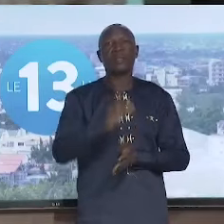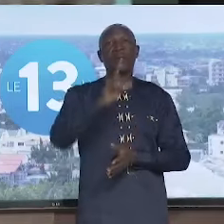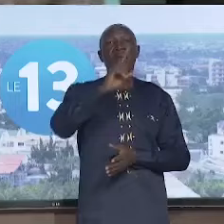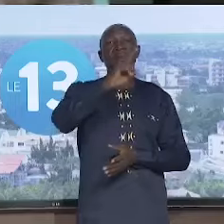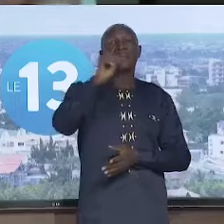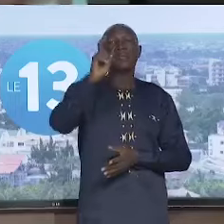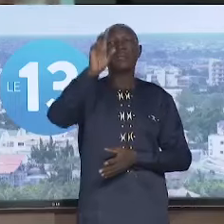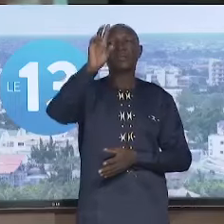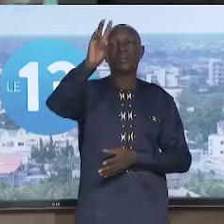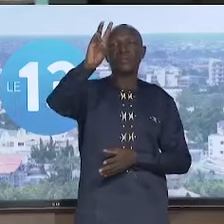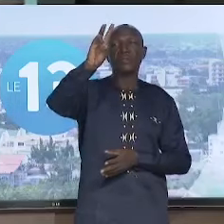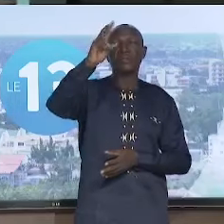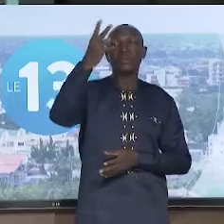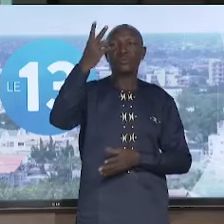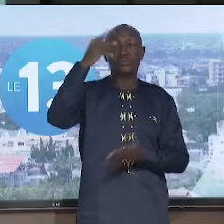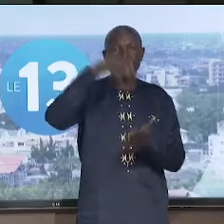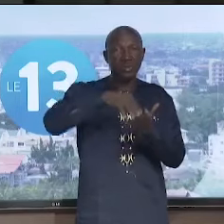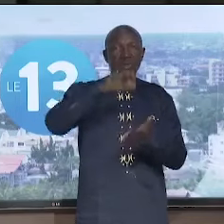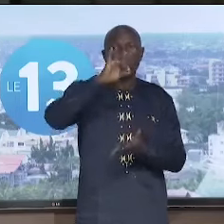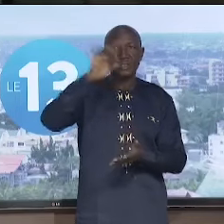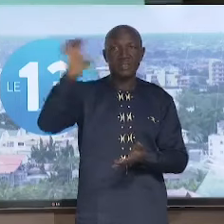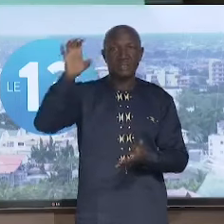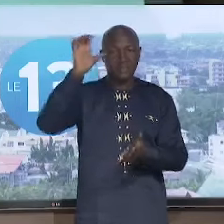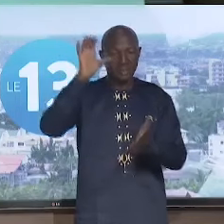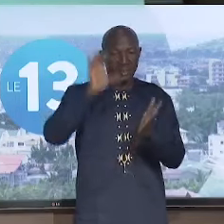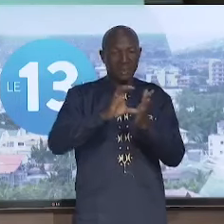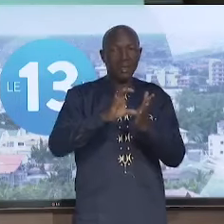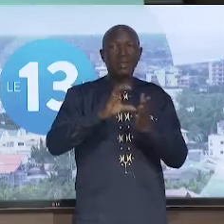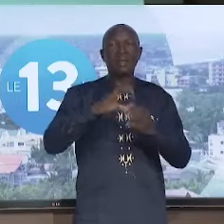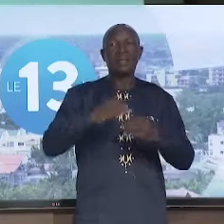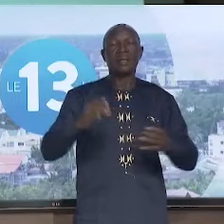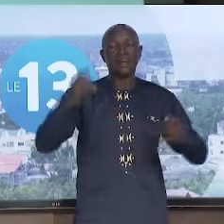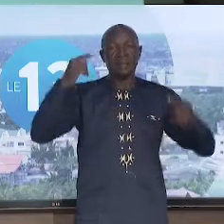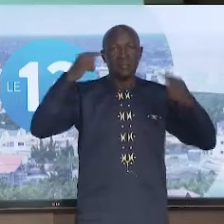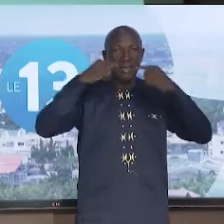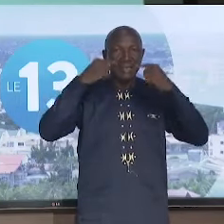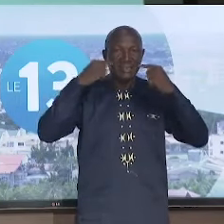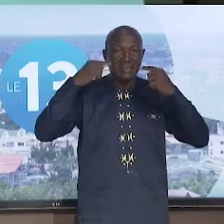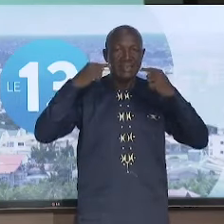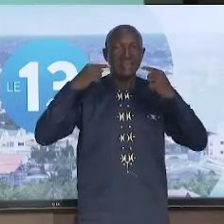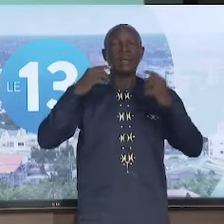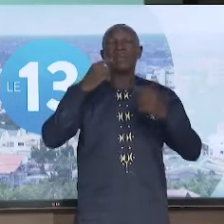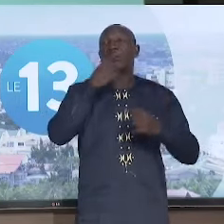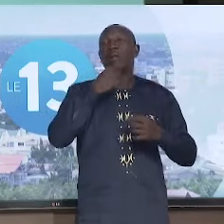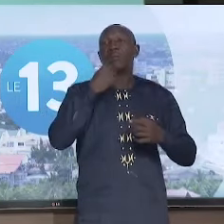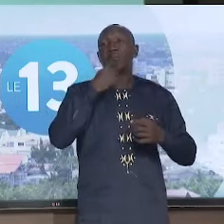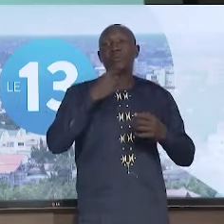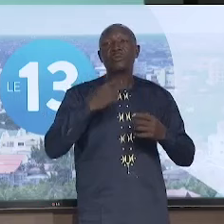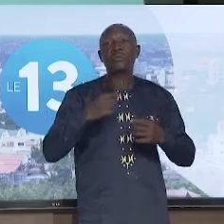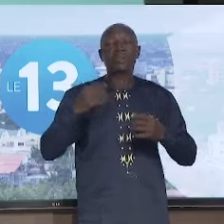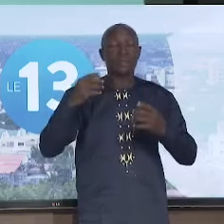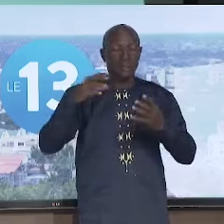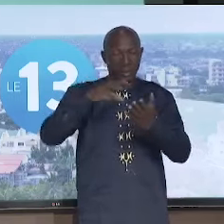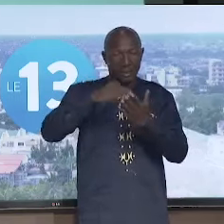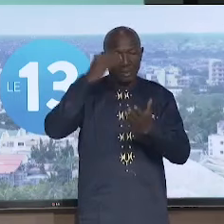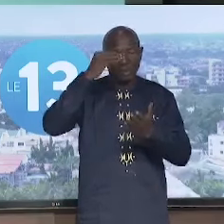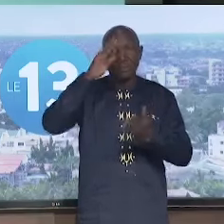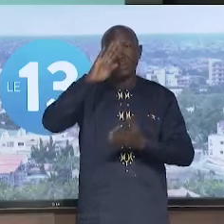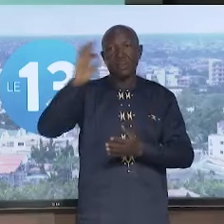172 832 cas de consultation sur les maladies de la cavité buccale enregistrés dans la formation sanitaire au Burkina